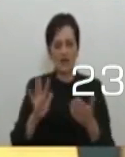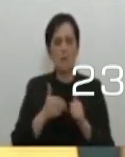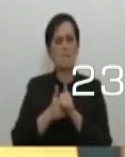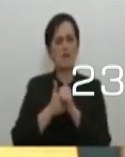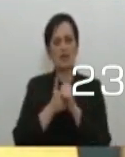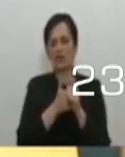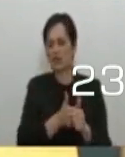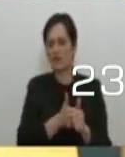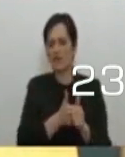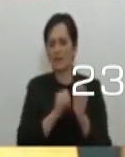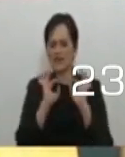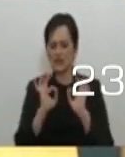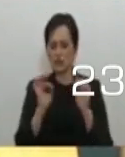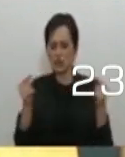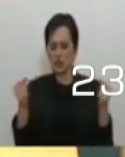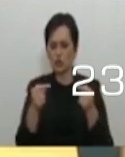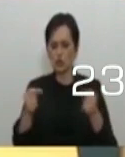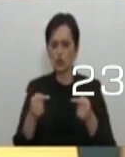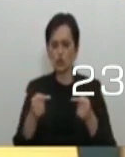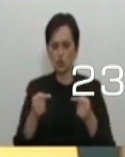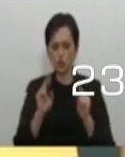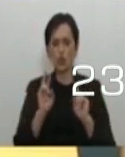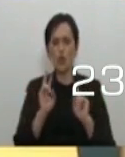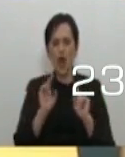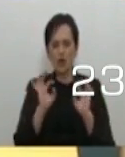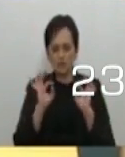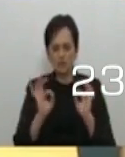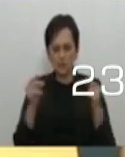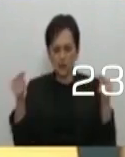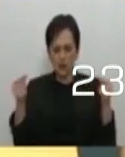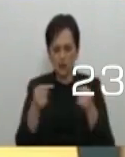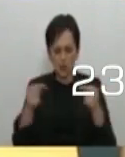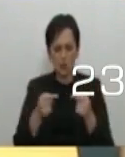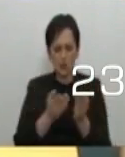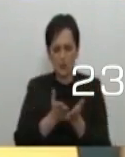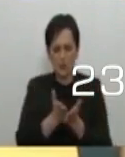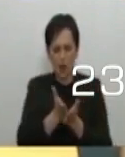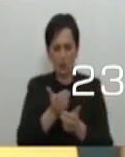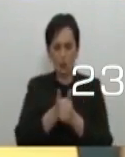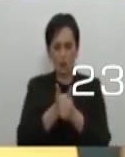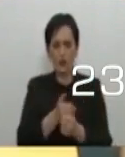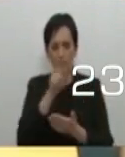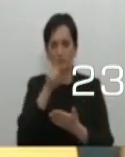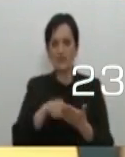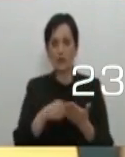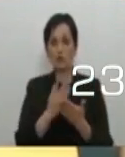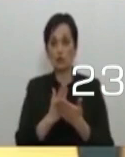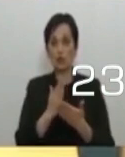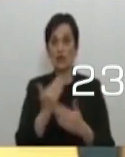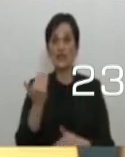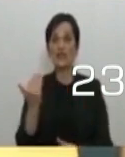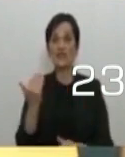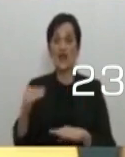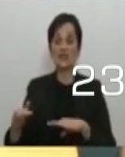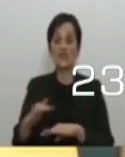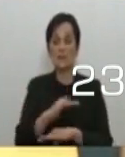მიყვებიან სიზუსტით პედანტურად რომ ვიტყვიან ამ მიმართულებით რა თქმა უნდა და დარწმუნებული ვარ თქვენ